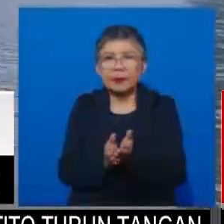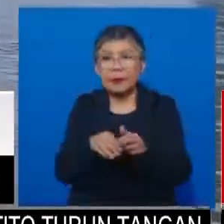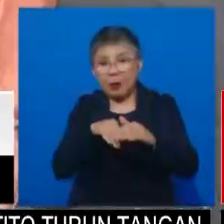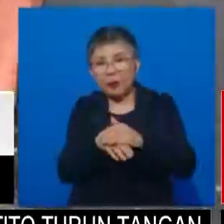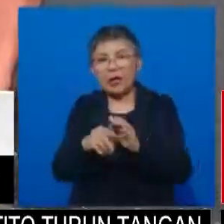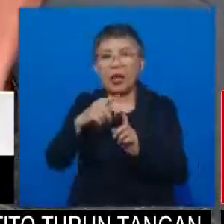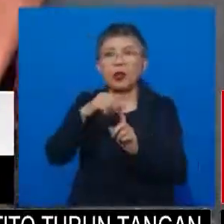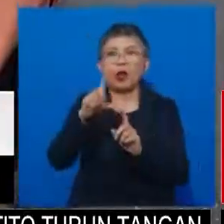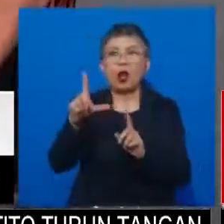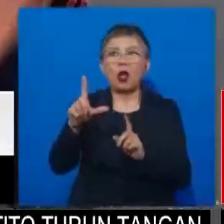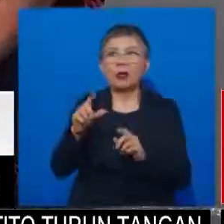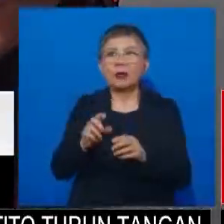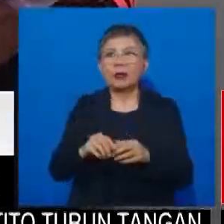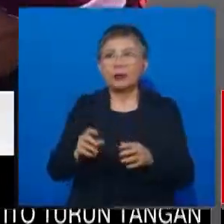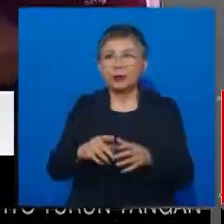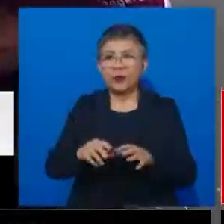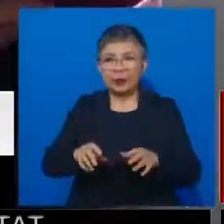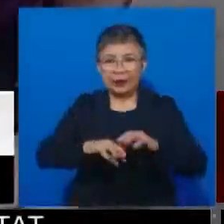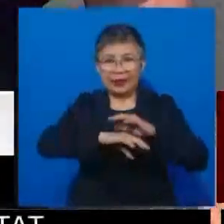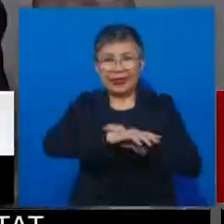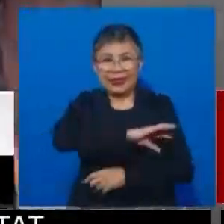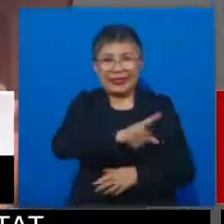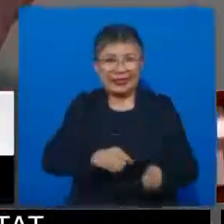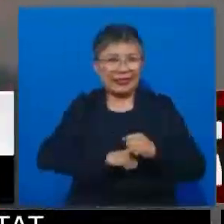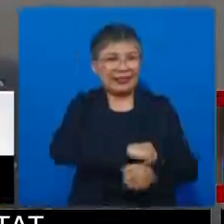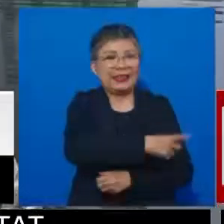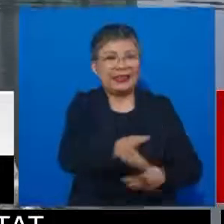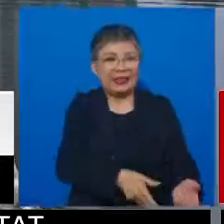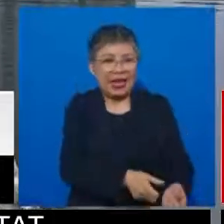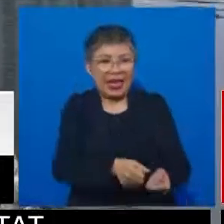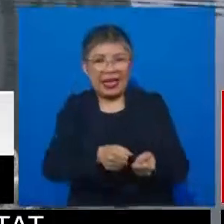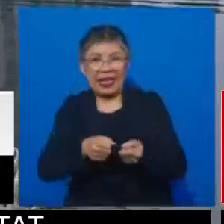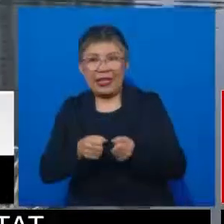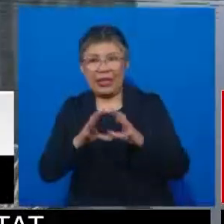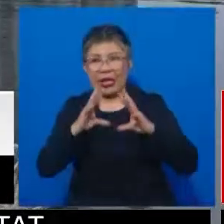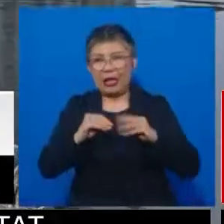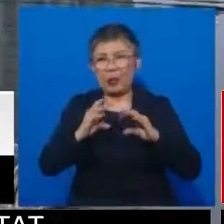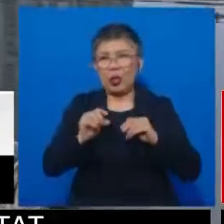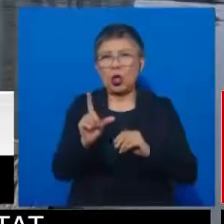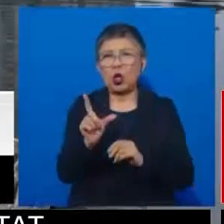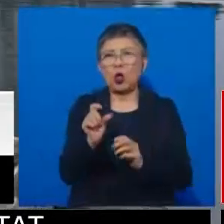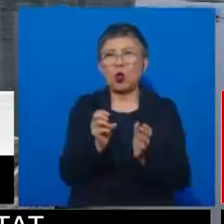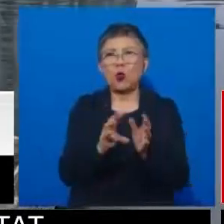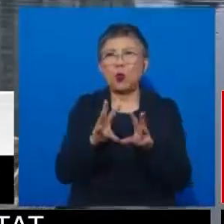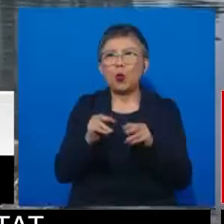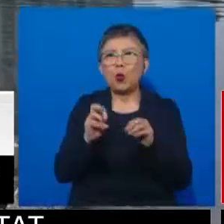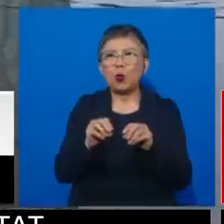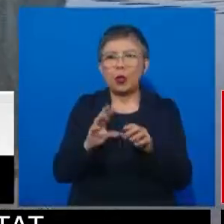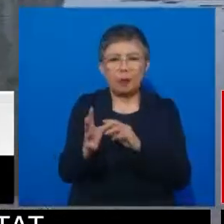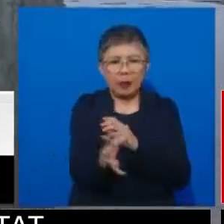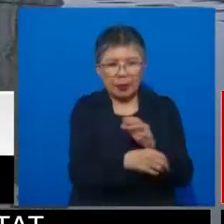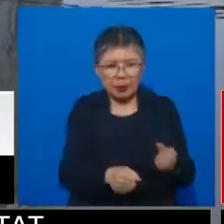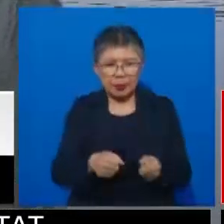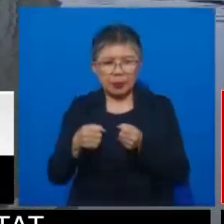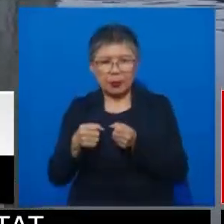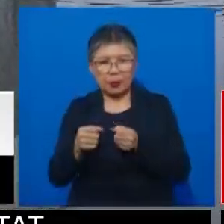Disinilah Udin kemudian menurunkan jaringnya ke dalam air untuk mencari endapan lumpur. Setelah beberapa kali